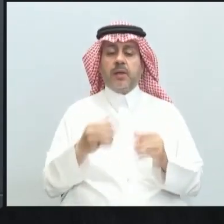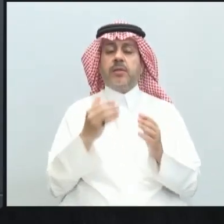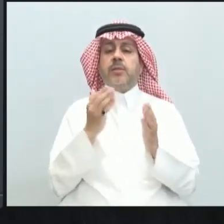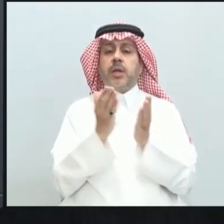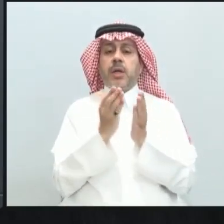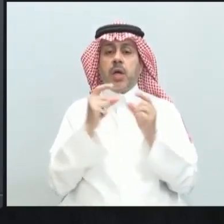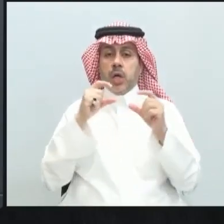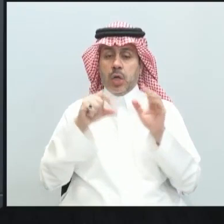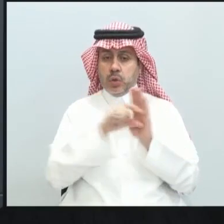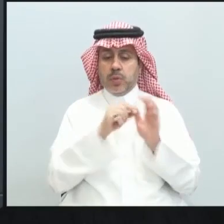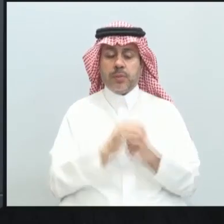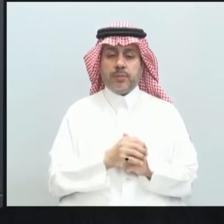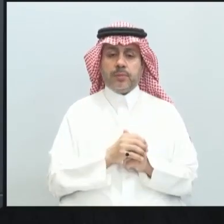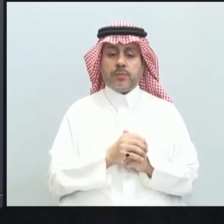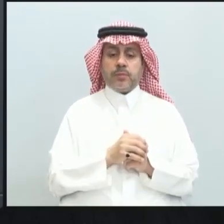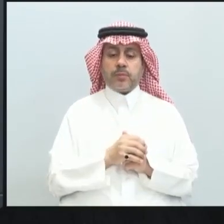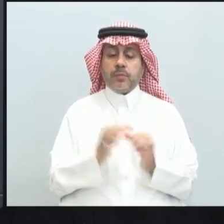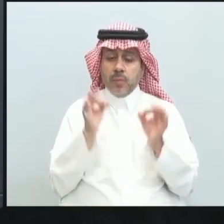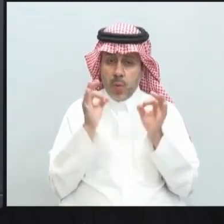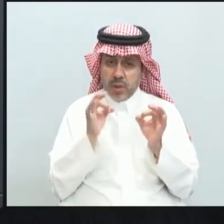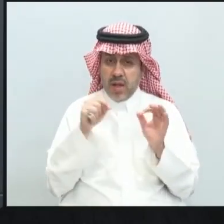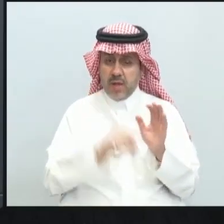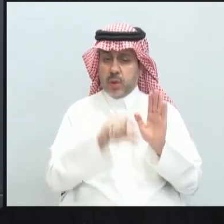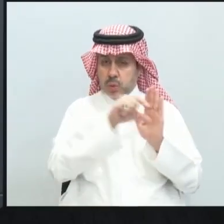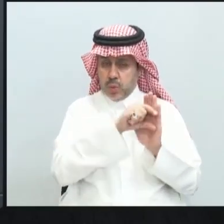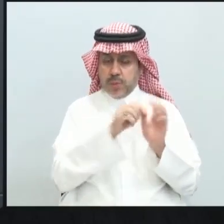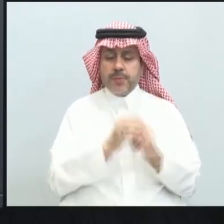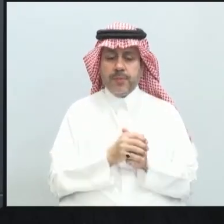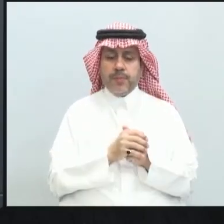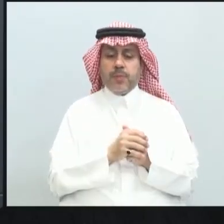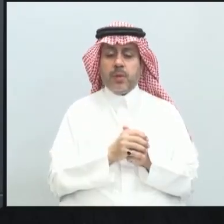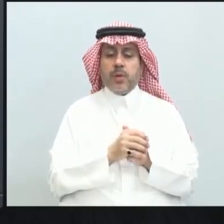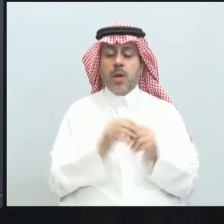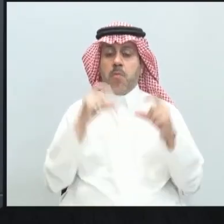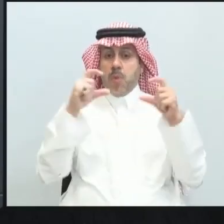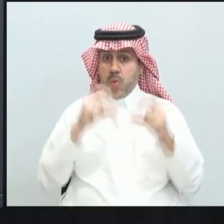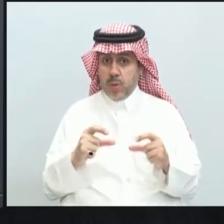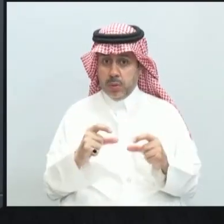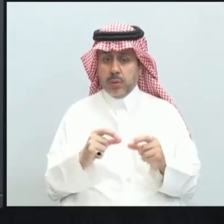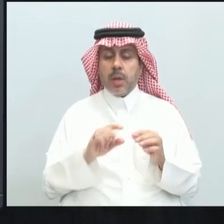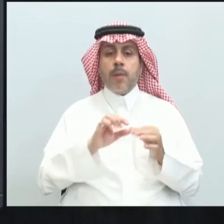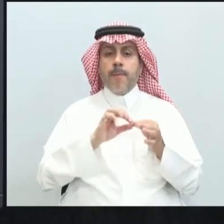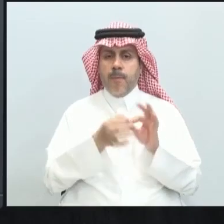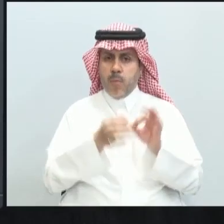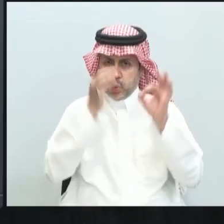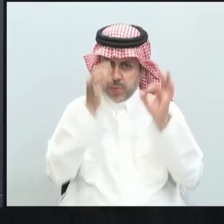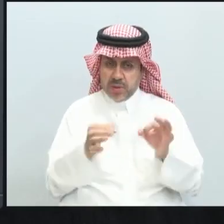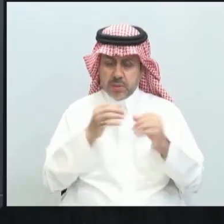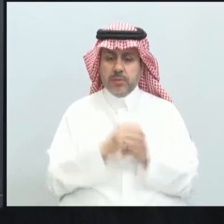واكدنا بحمد الله تعالى على ان هذه السوره تكاد ان تكون موضوعاتها مرتكزه